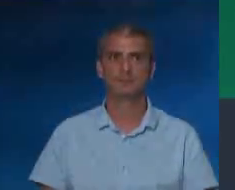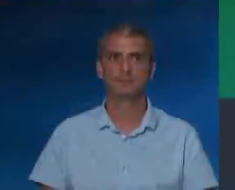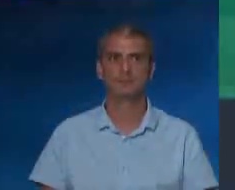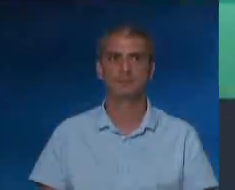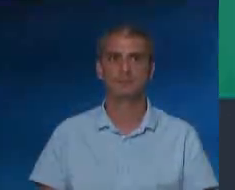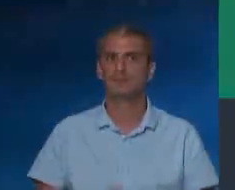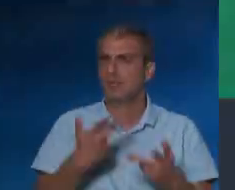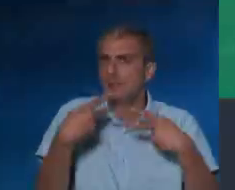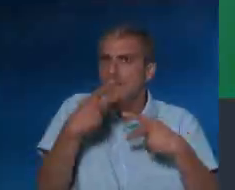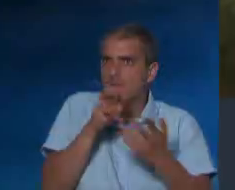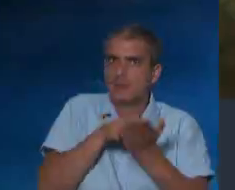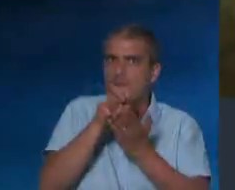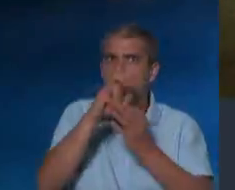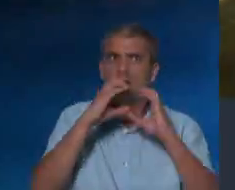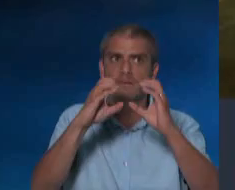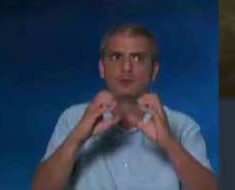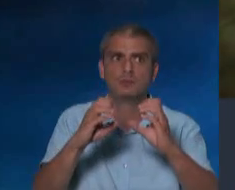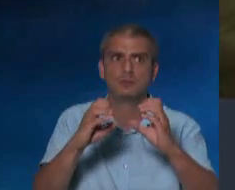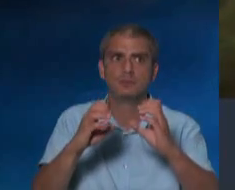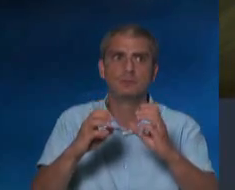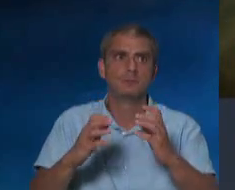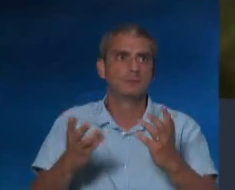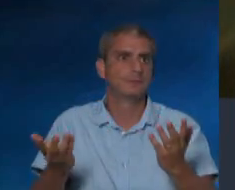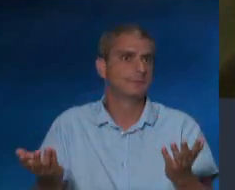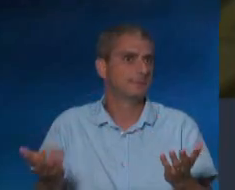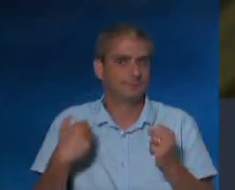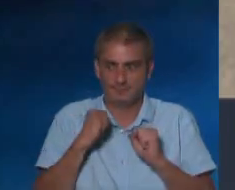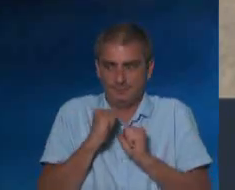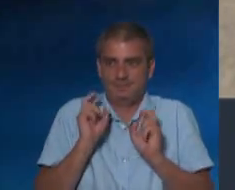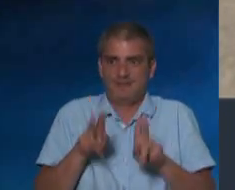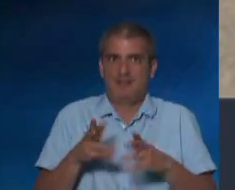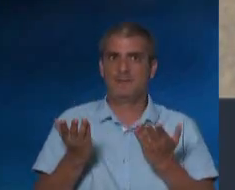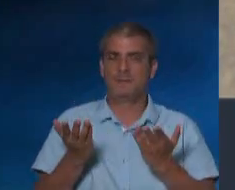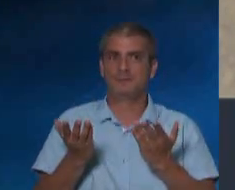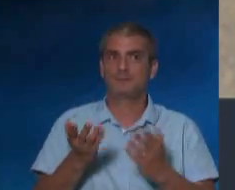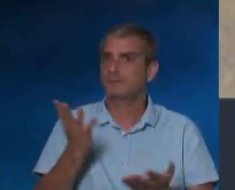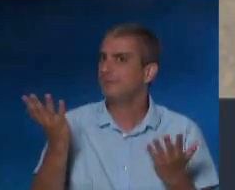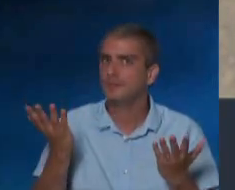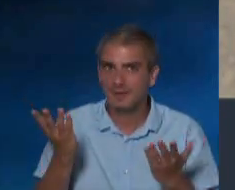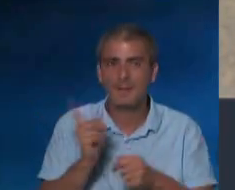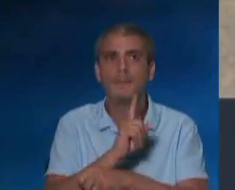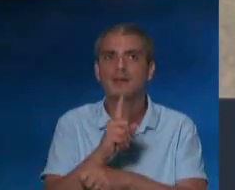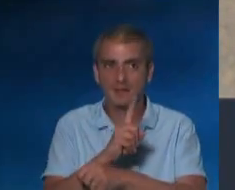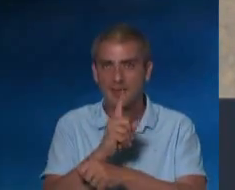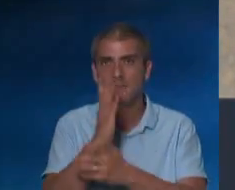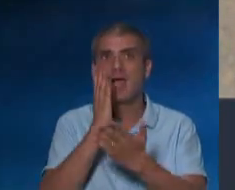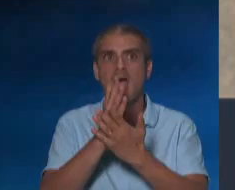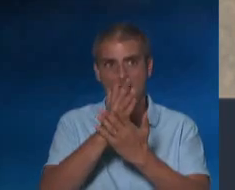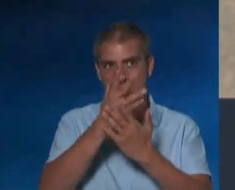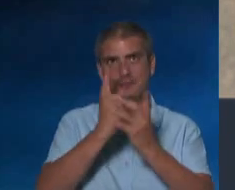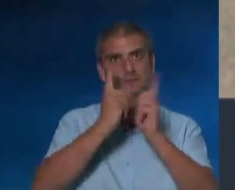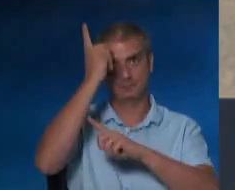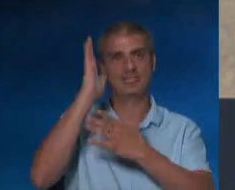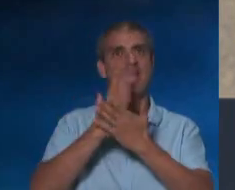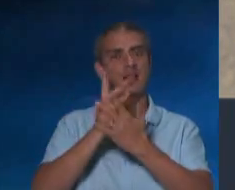לפה? עד כמה זה מפחיד אותך, לחצות פה? מפחיד מאוד. אז כצעד ביניים, עד שבחלונות הגבוהים